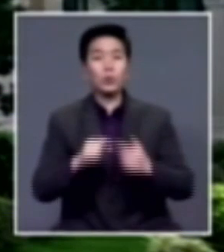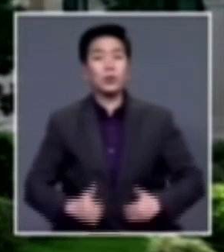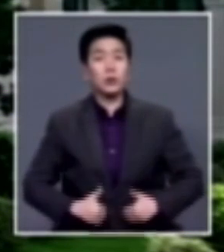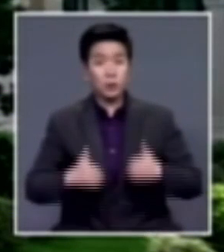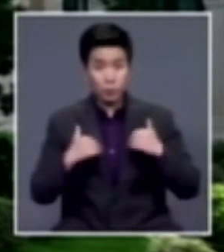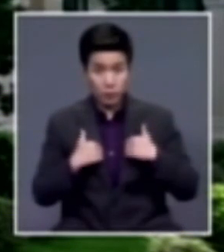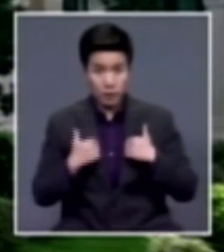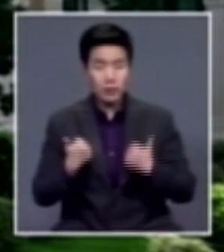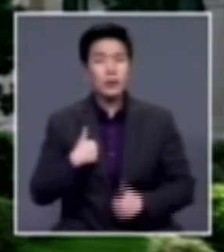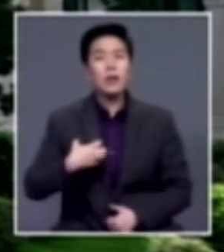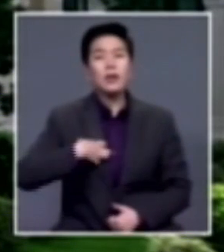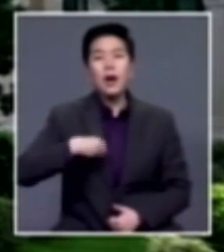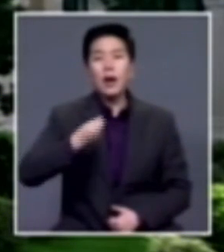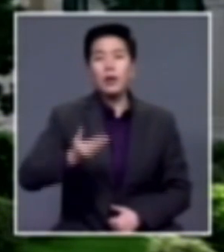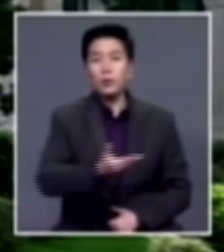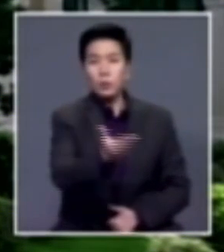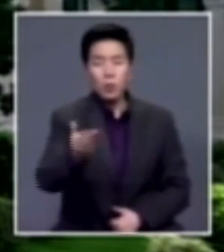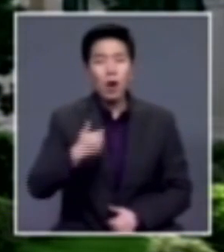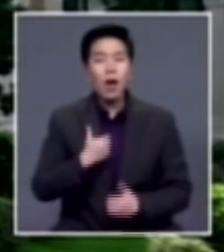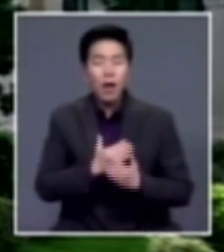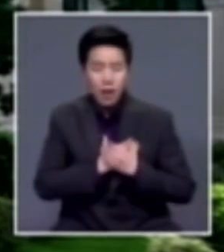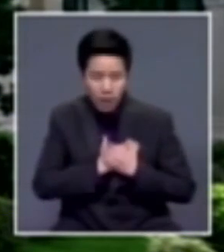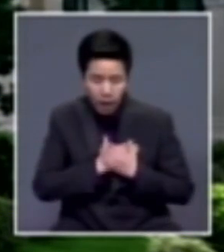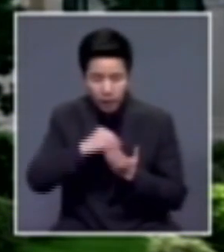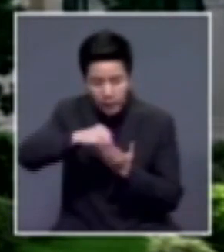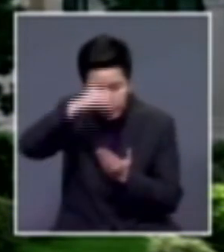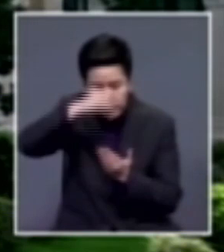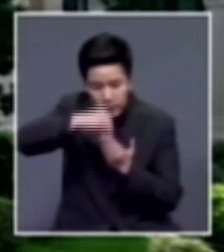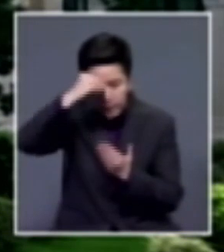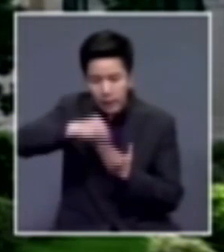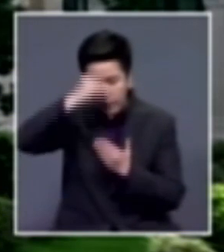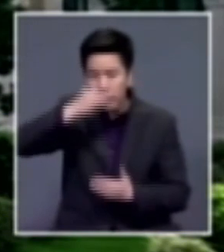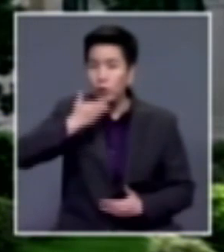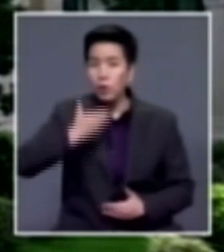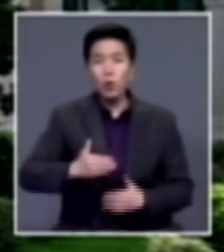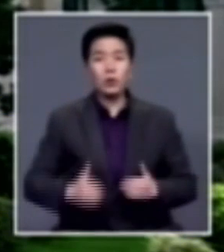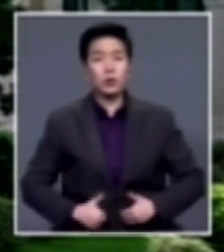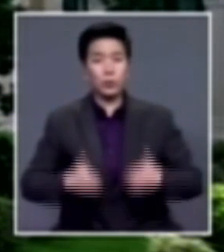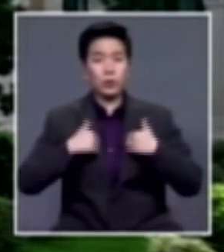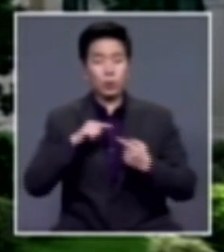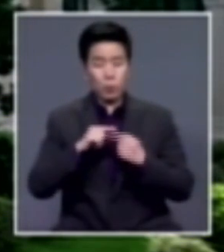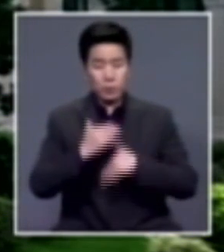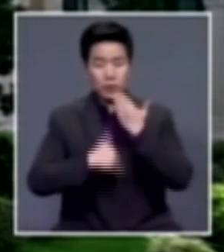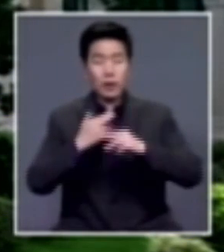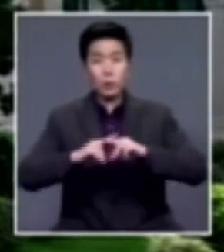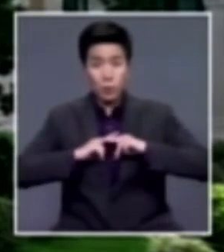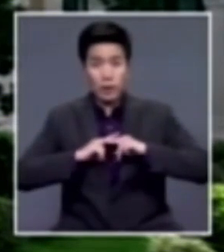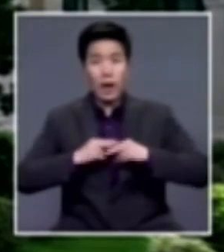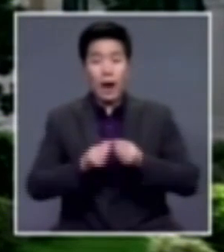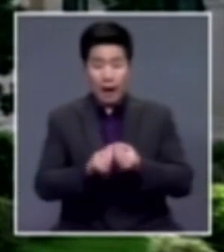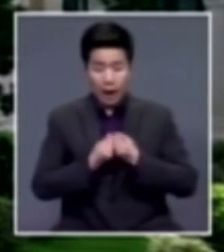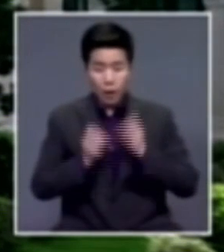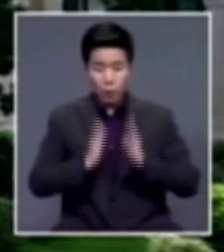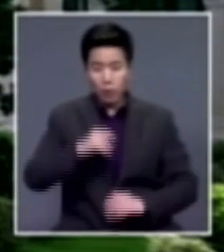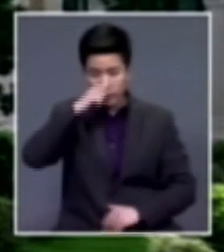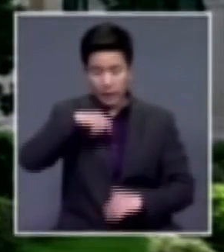ดังนั้นผมเพียงต้องการให้ทุกคนนั้นรักการศึกษาเรียนรู้ตลอดชีวิตเพื่อจะพัฒนาตนเองเนื่องจากจะทำให้คนไทยใน